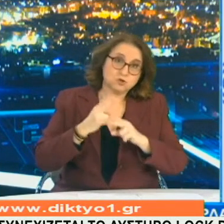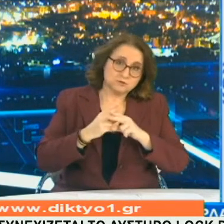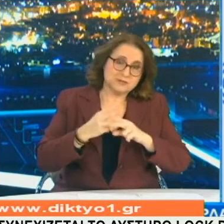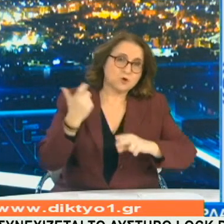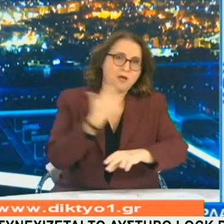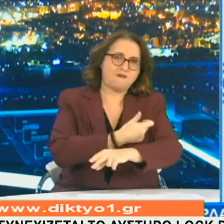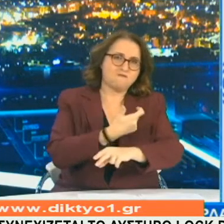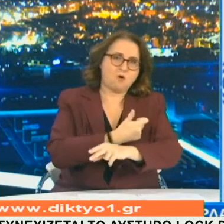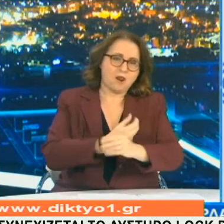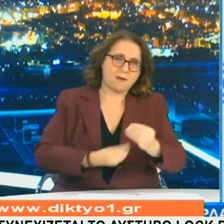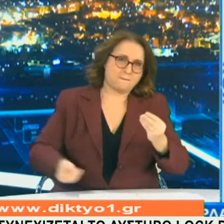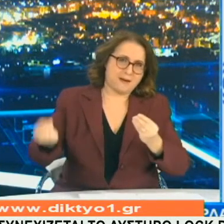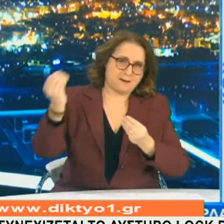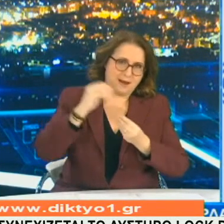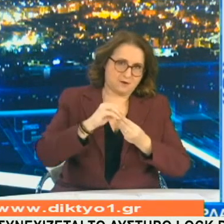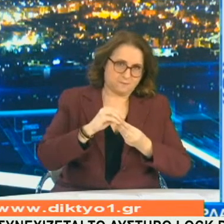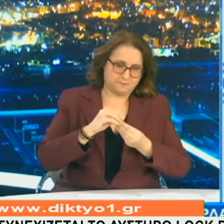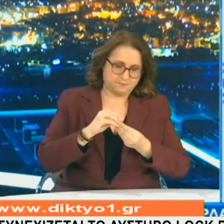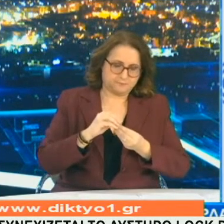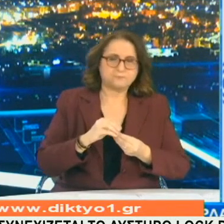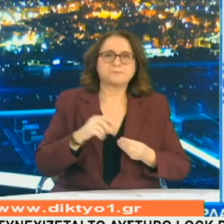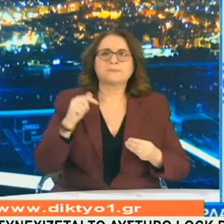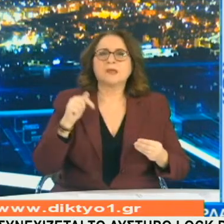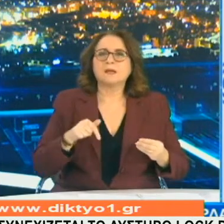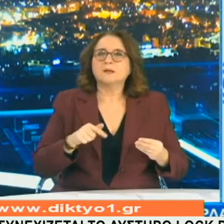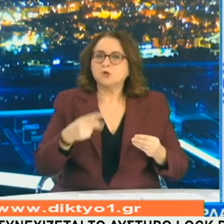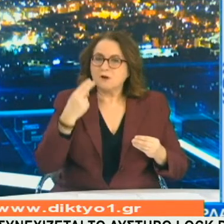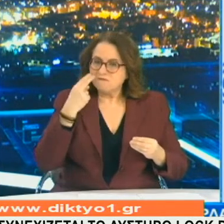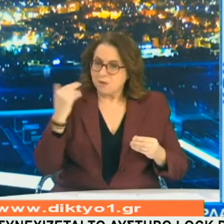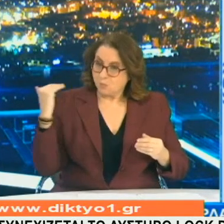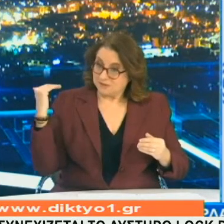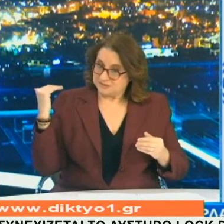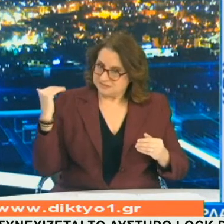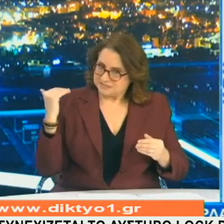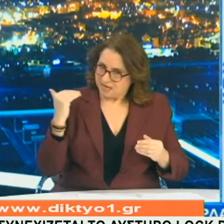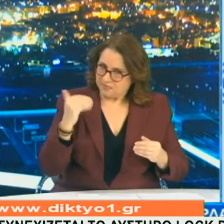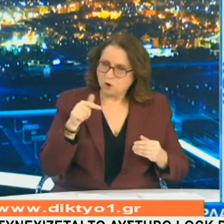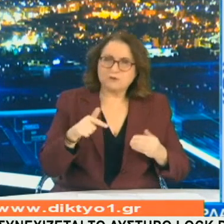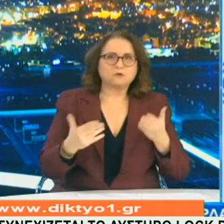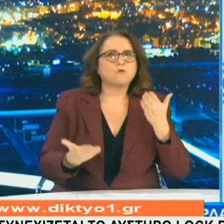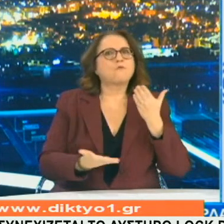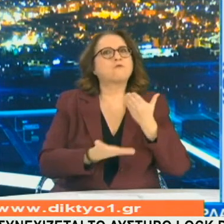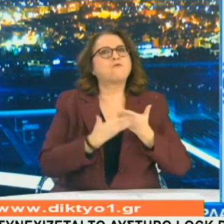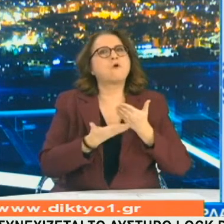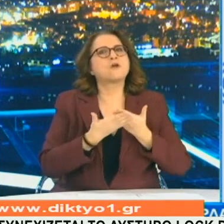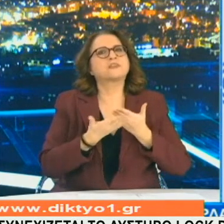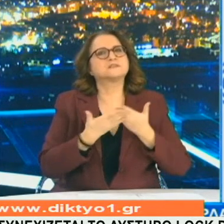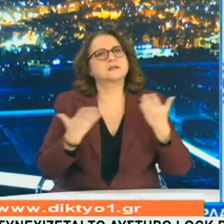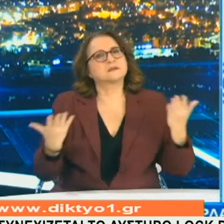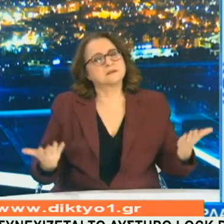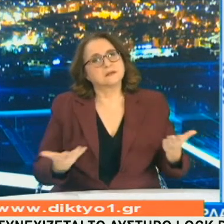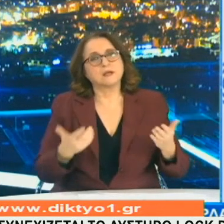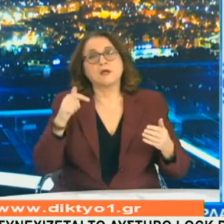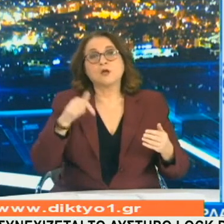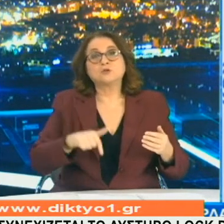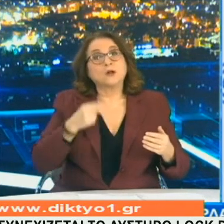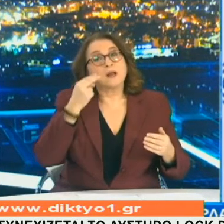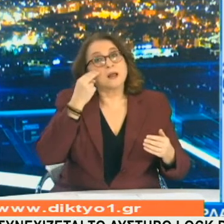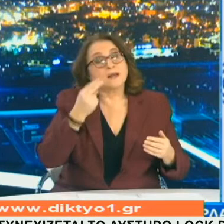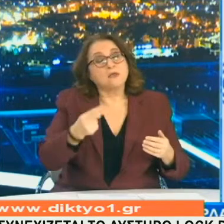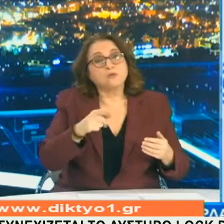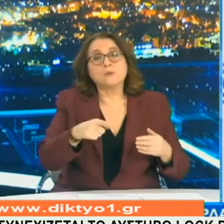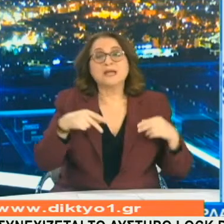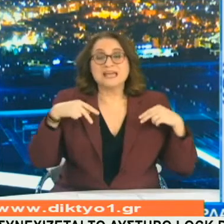χώρα οδήγησε στην απόφαση για τη σταδιακή άρση κάποιων περιορισμών. Ας δούμε λοιπόν τι ισχύει συμπληρωματικά με όσα ανακοίνωσε